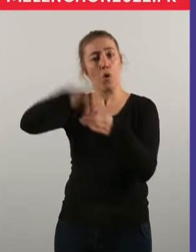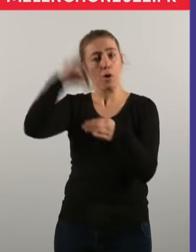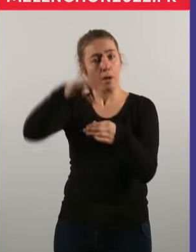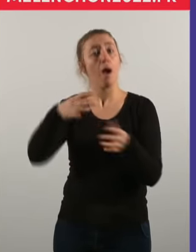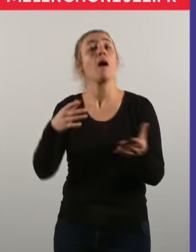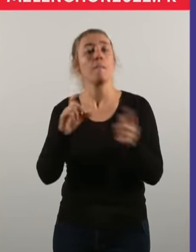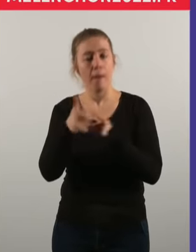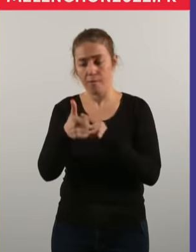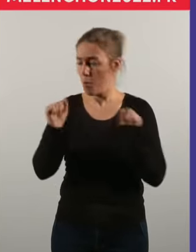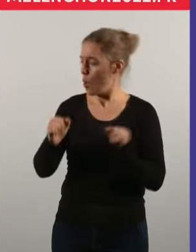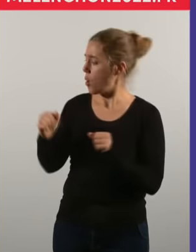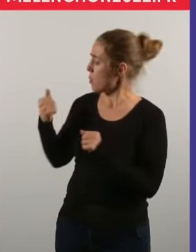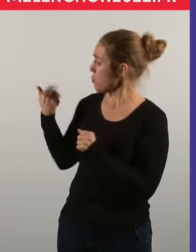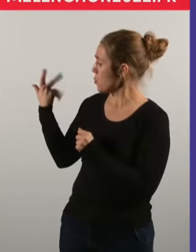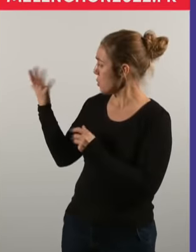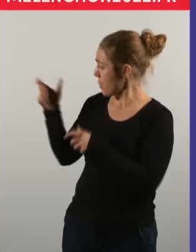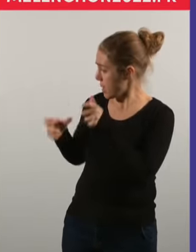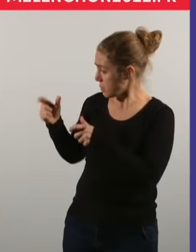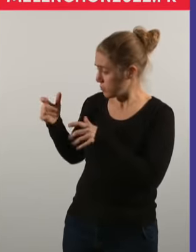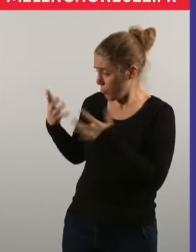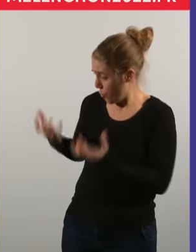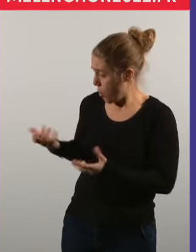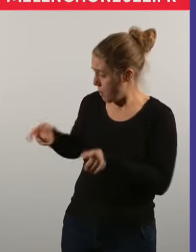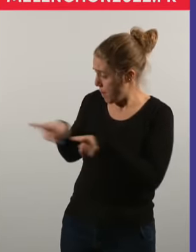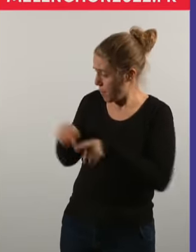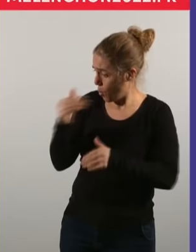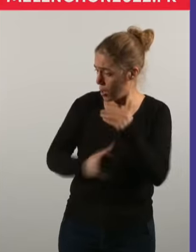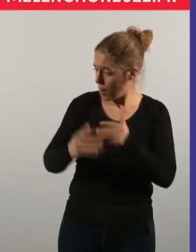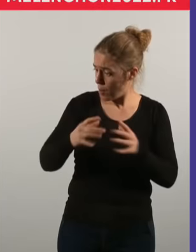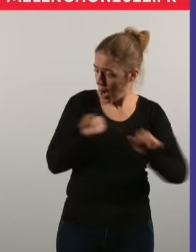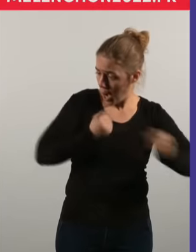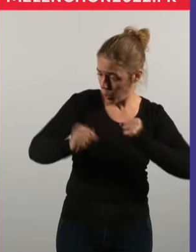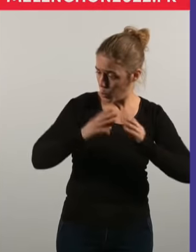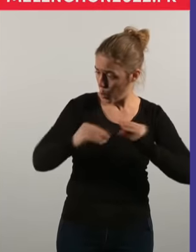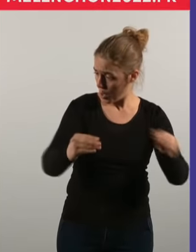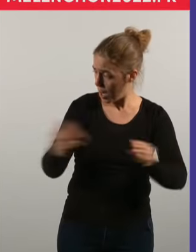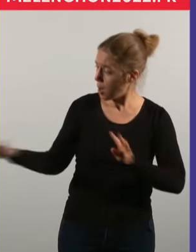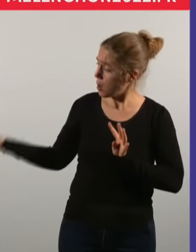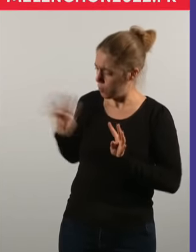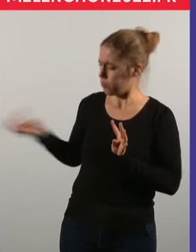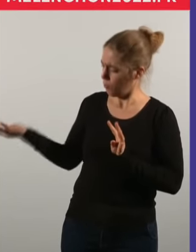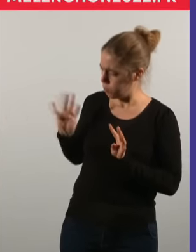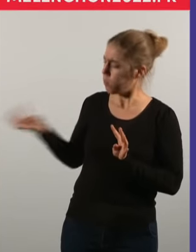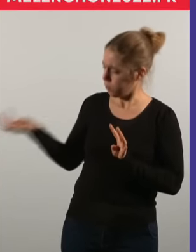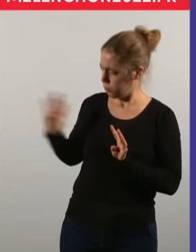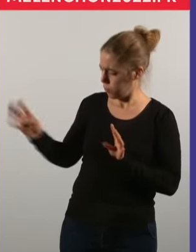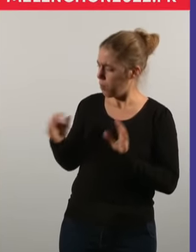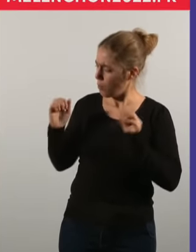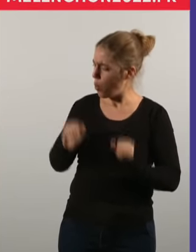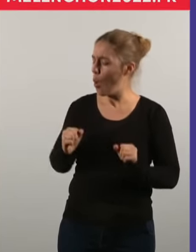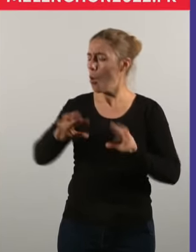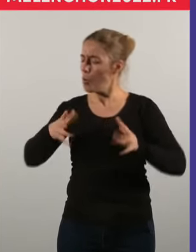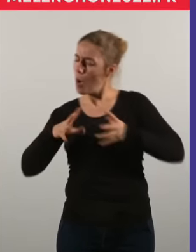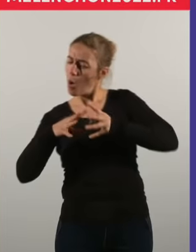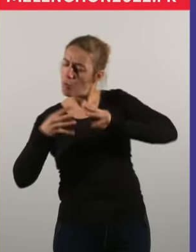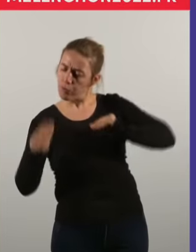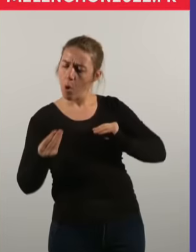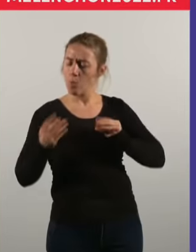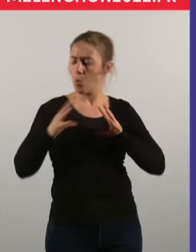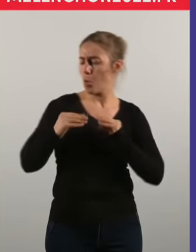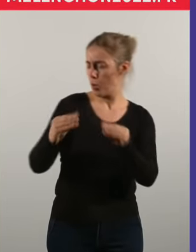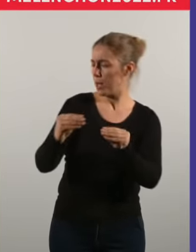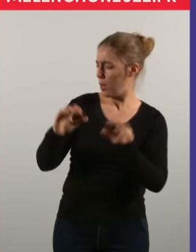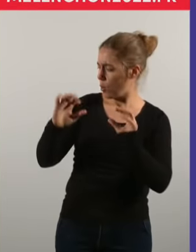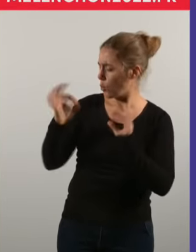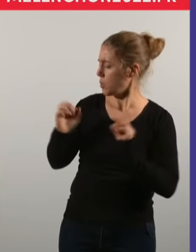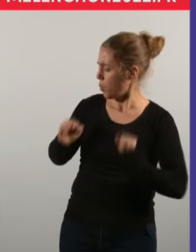qui veulent participer à la mise en œuvre du programme et nous sommes d'accord pour en discuter de la forme d'application. Mais on